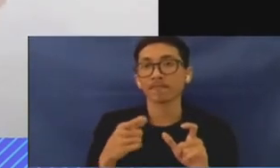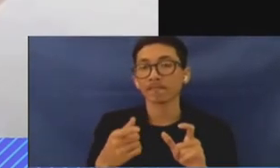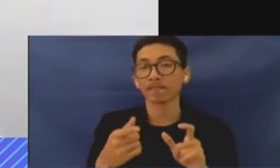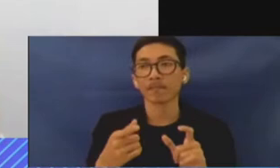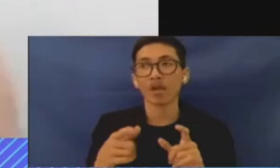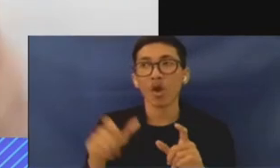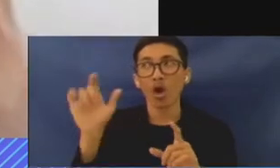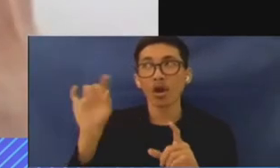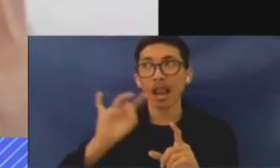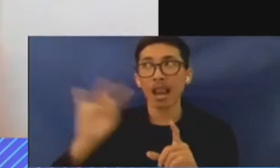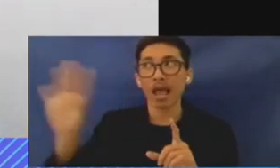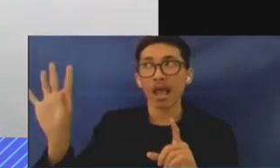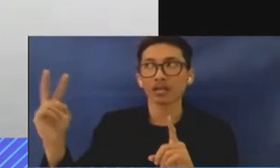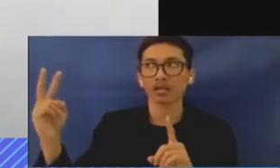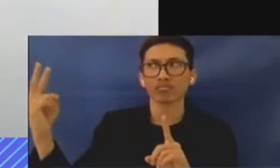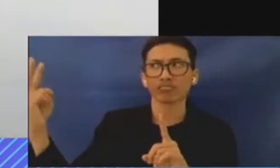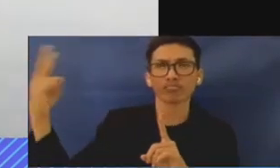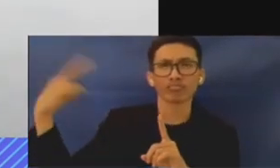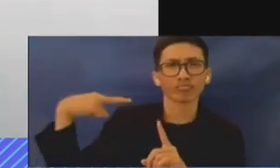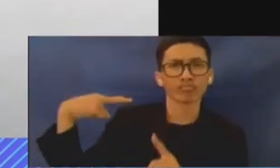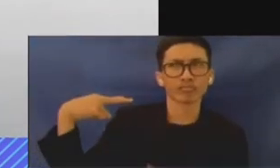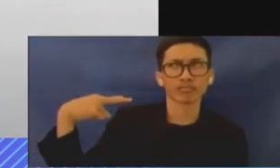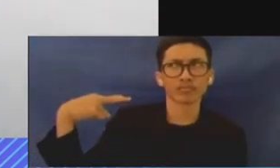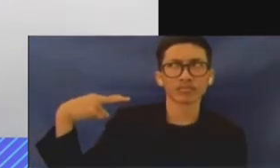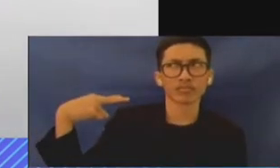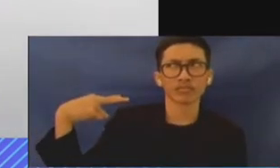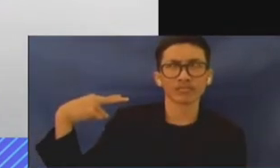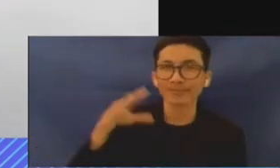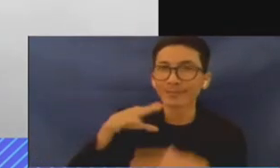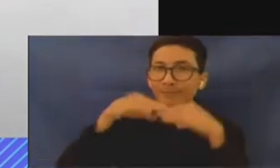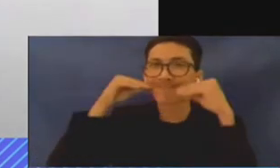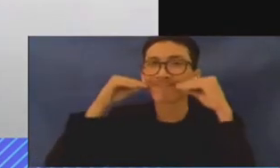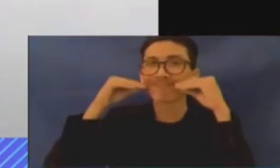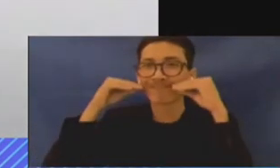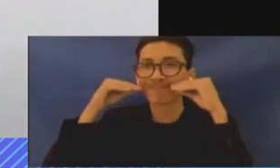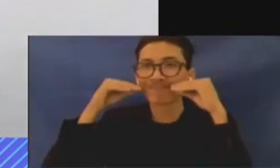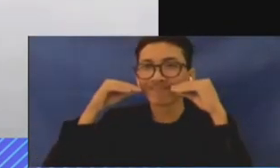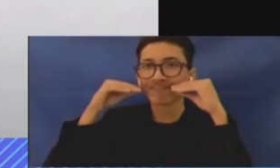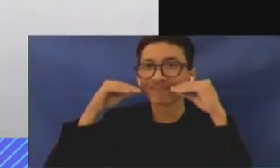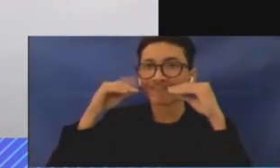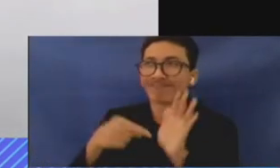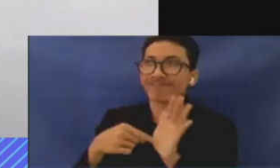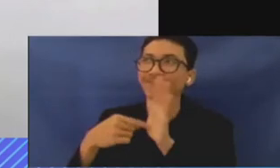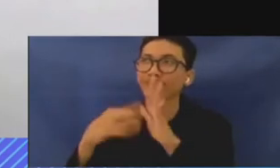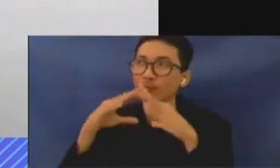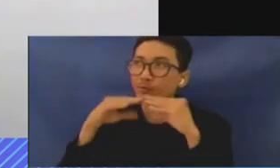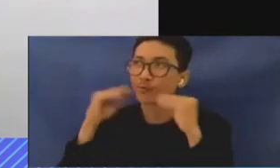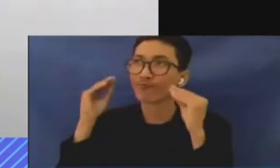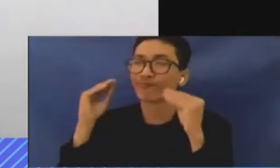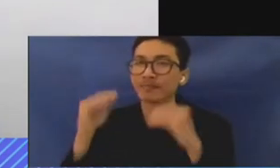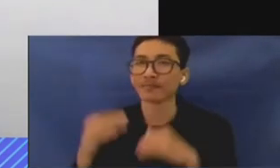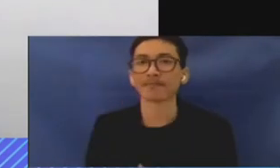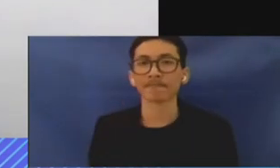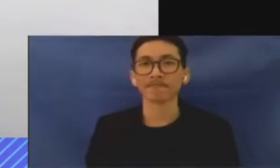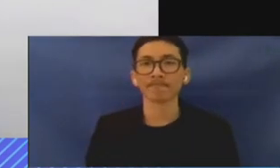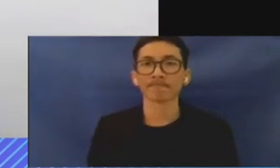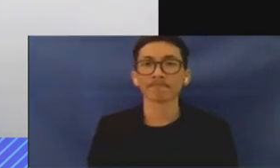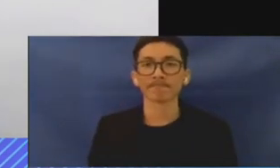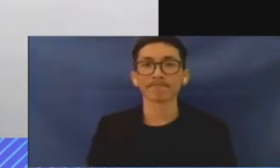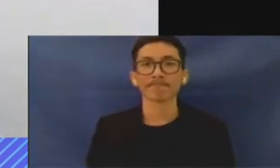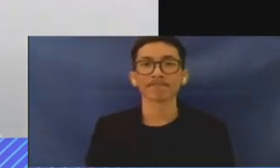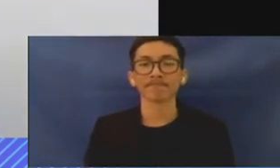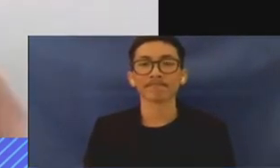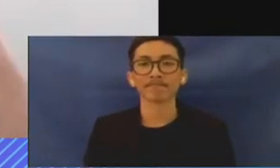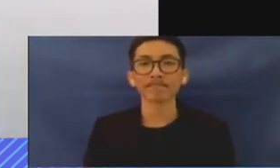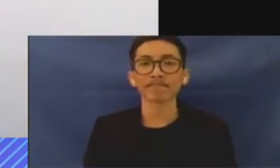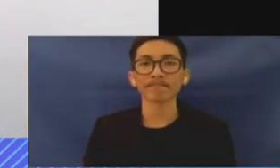ngeliatin anak kita dengan tatapan aneh, kita cukup senyum gitu loh. Ketika kita senyum, mereka akan, kalau memang mereka tertarik,